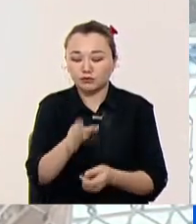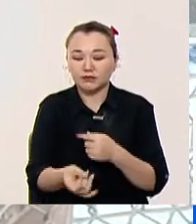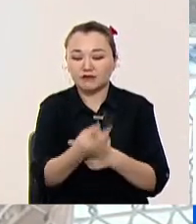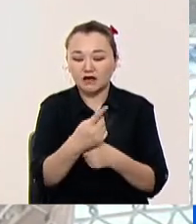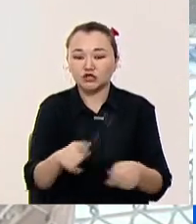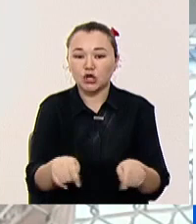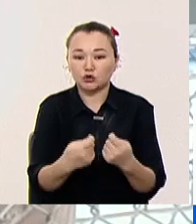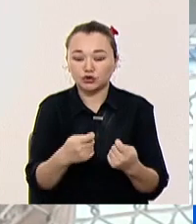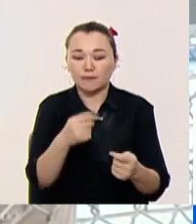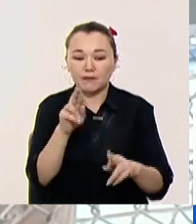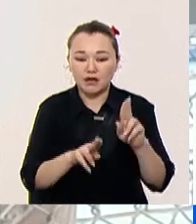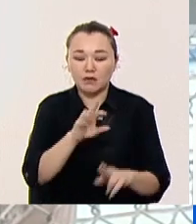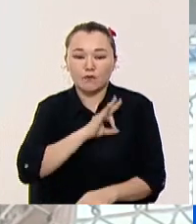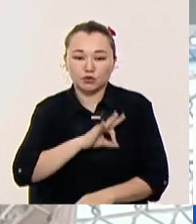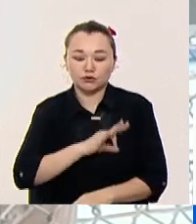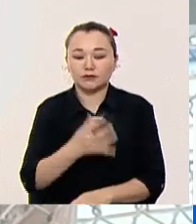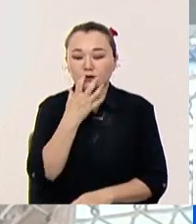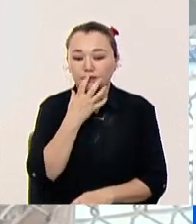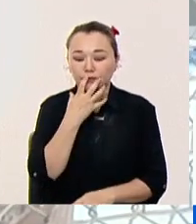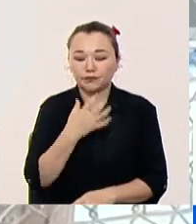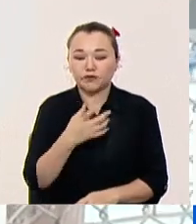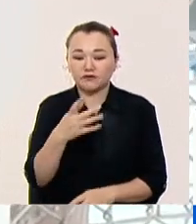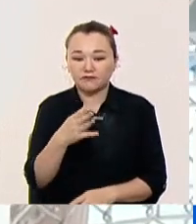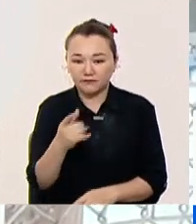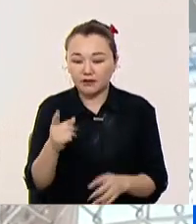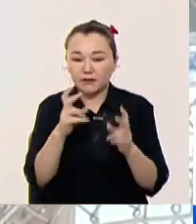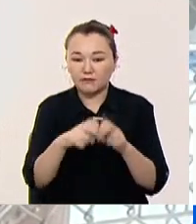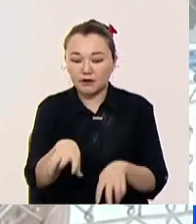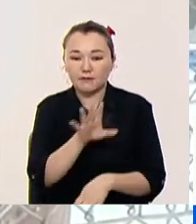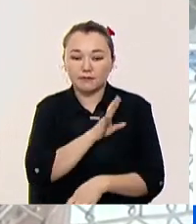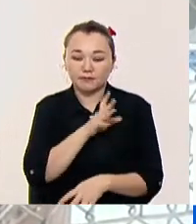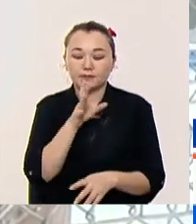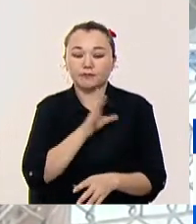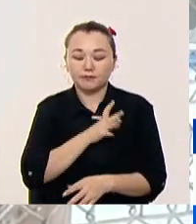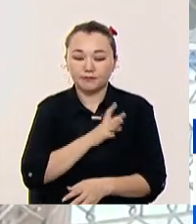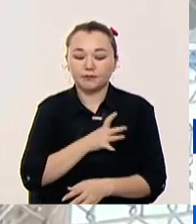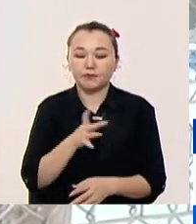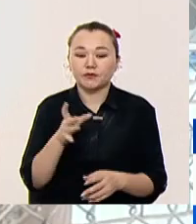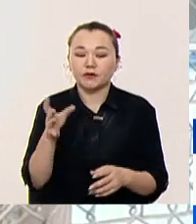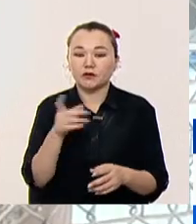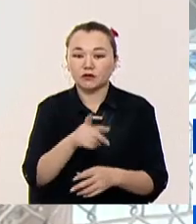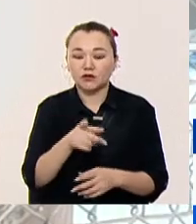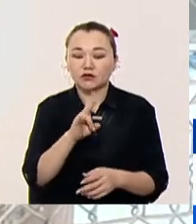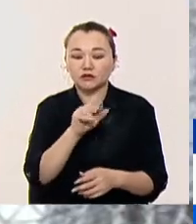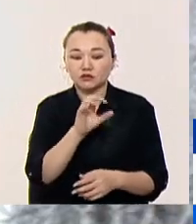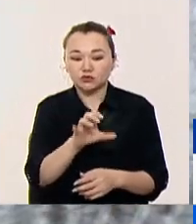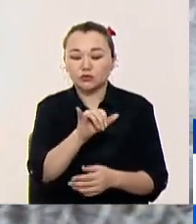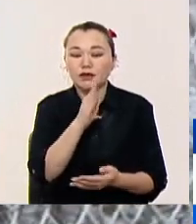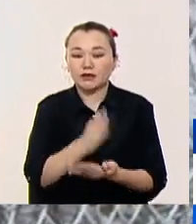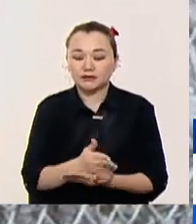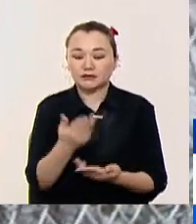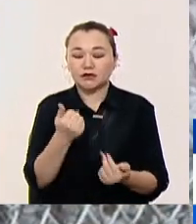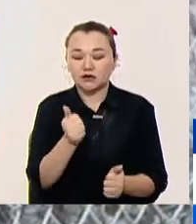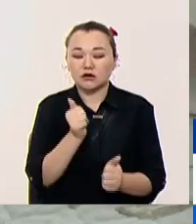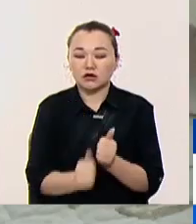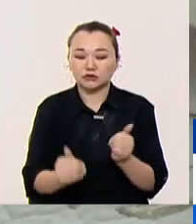нарушением правил пользования тепловой энергией. Вы вот тоже это проверяли? Да, конечно, проверяли. Вы действительно находите много? Кто-то вот нам говорит. Насосы есть, да. Пока, видите, каждый